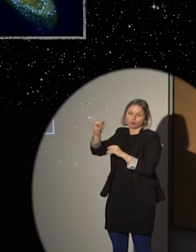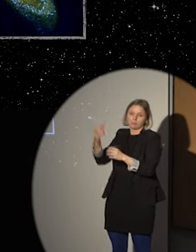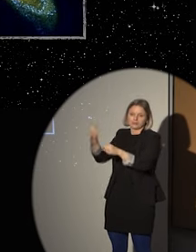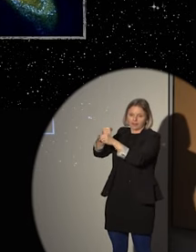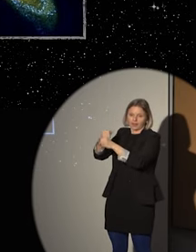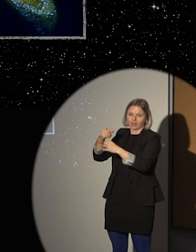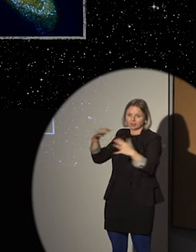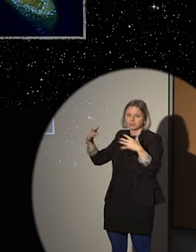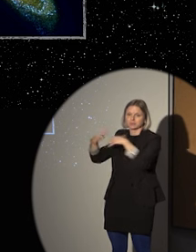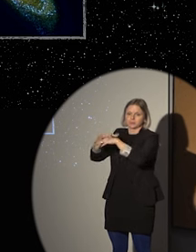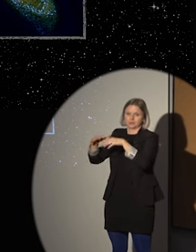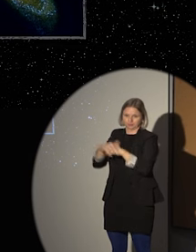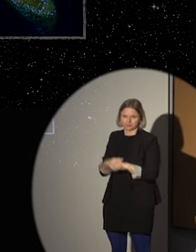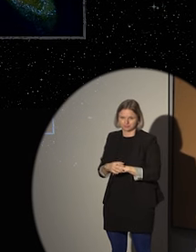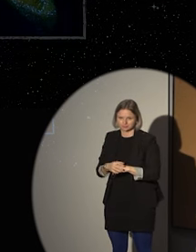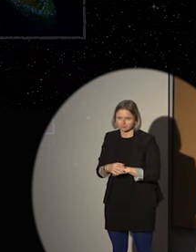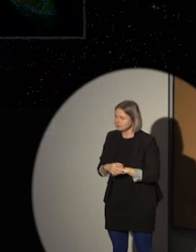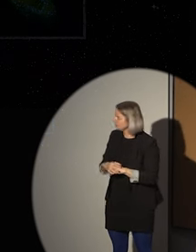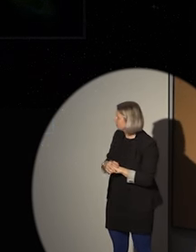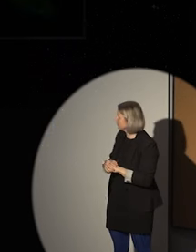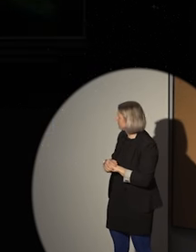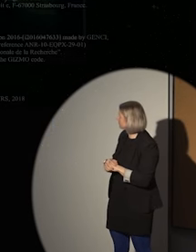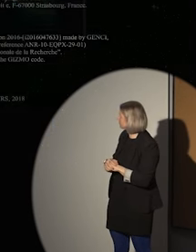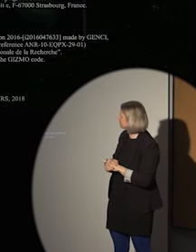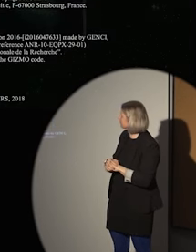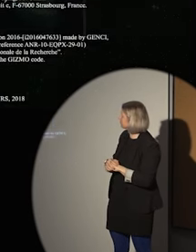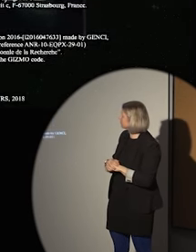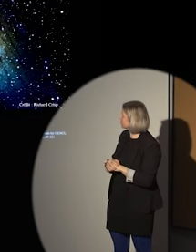mis Andromède dans une boîte informatique.